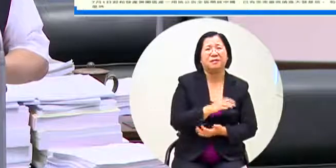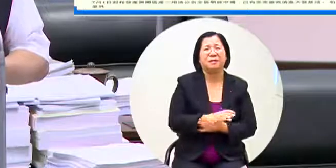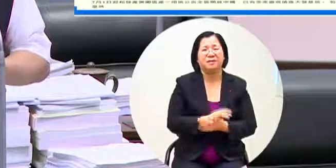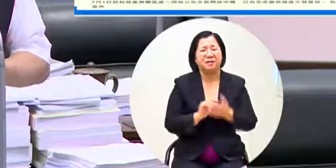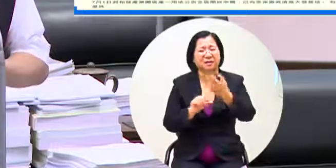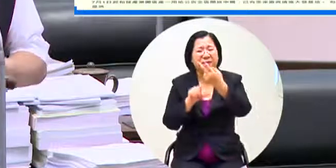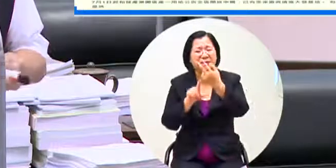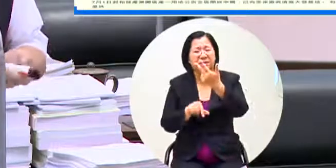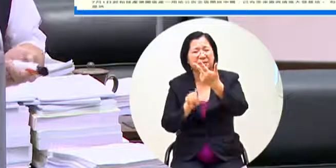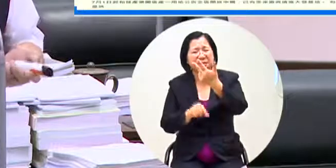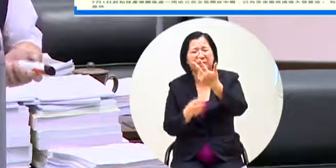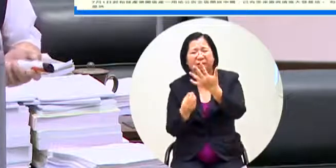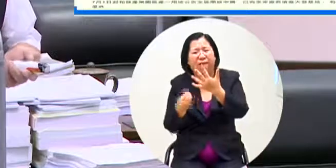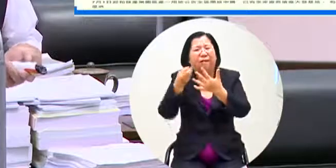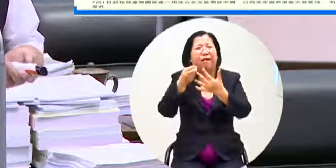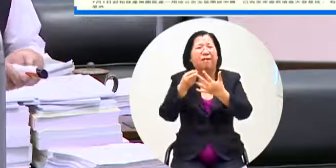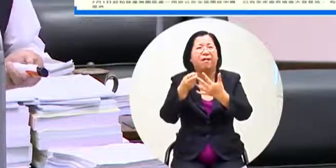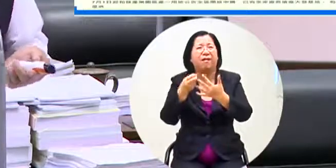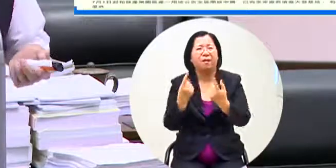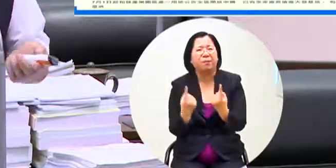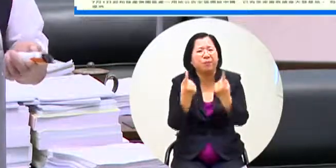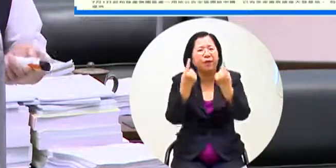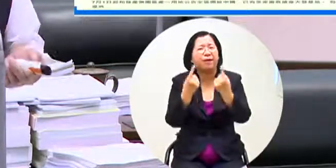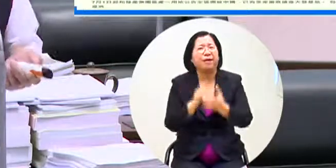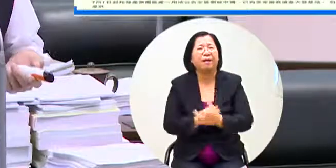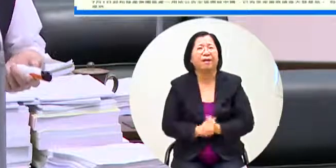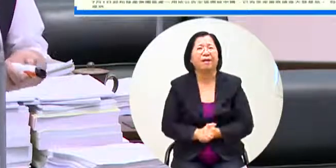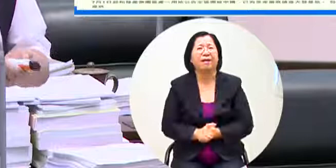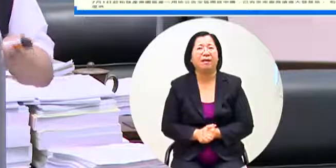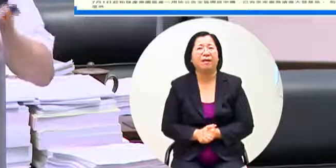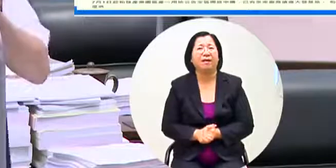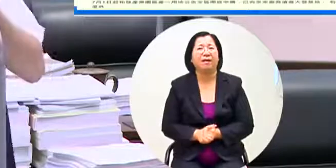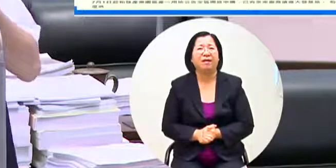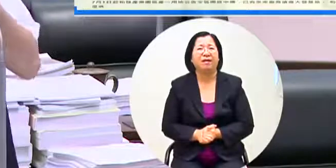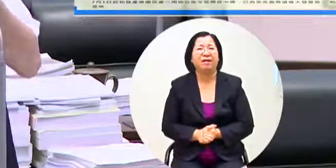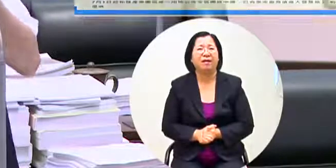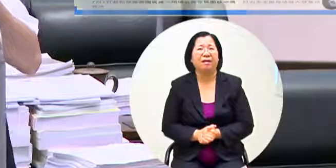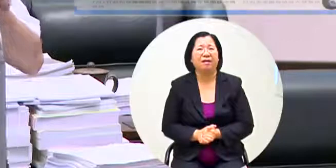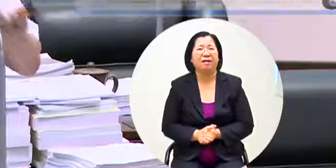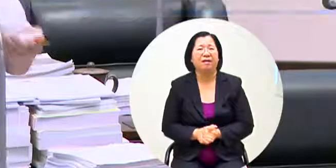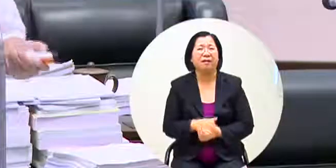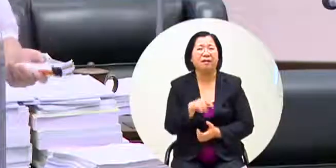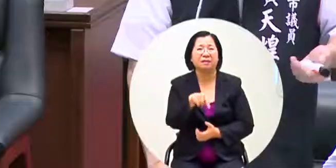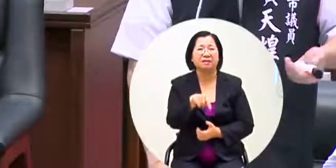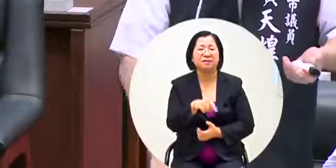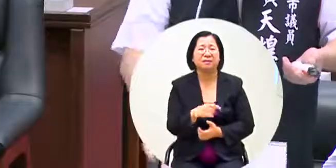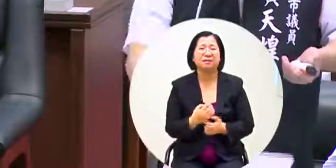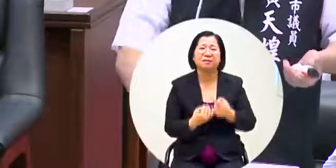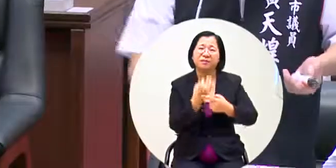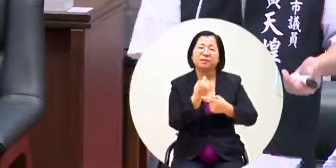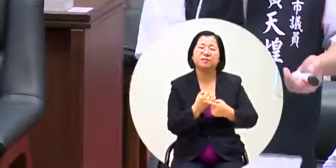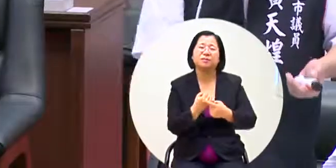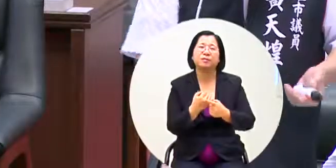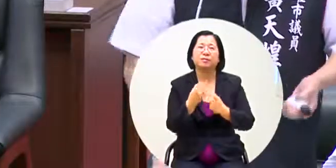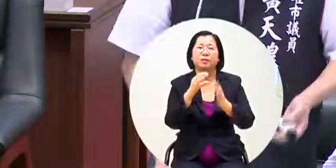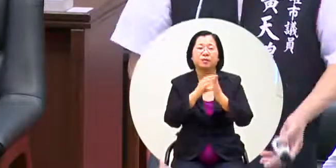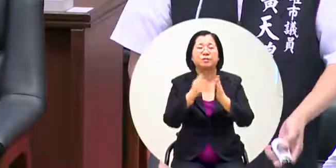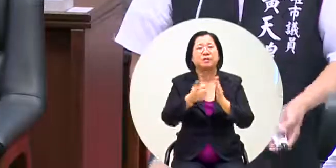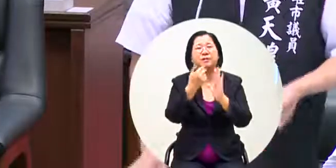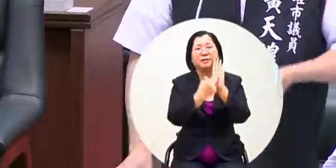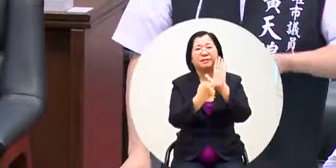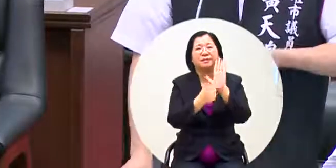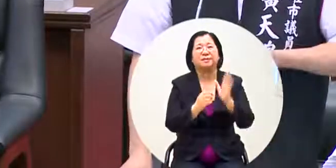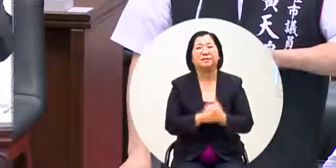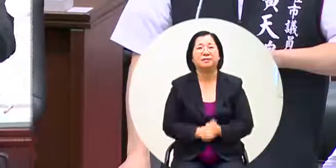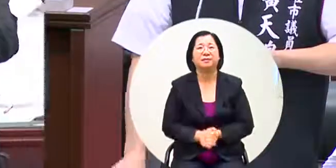这个调涨的幅度来，我请咱。金局长再说明一下。 那个我们是这个样子，我们在一开